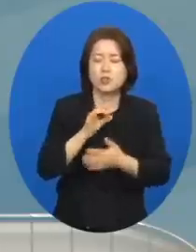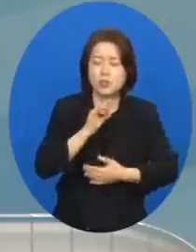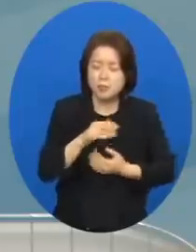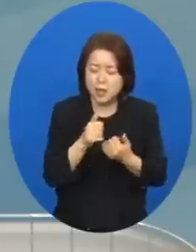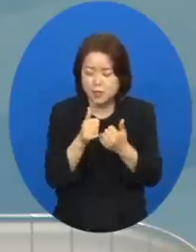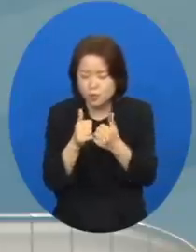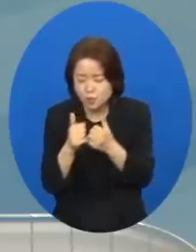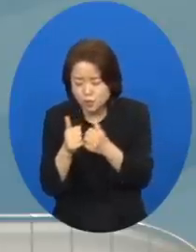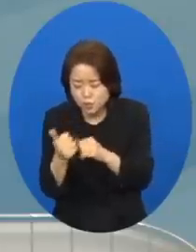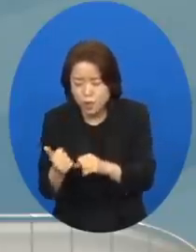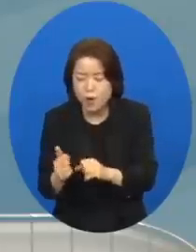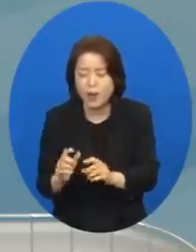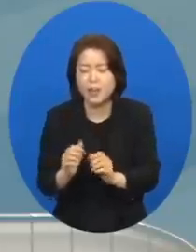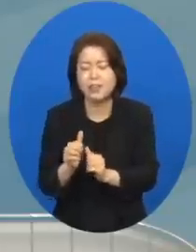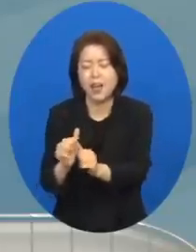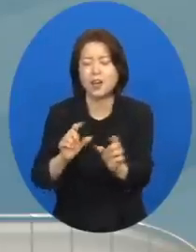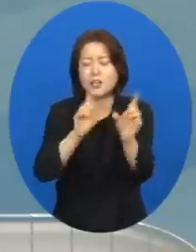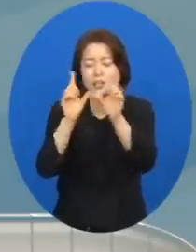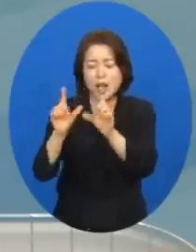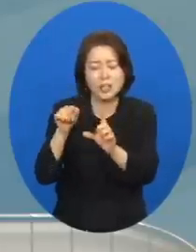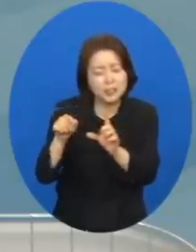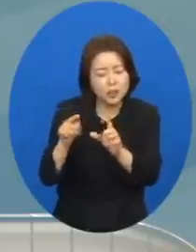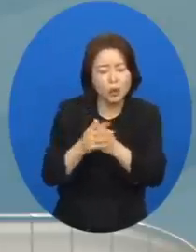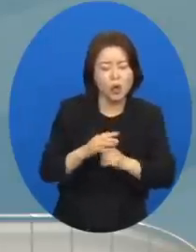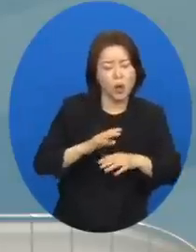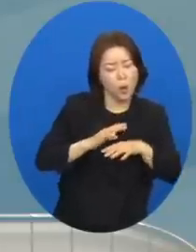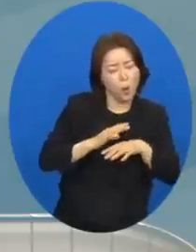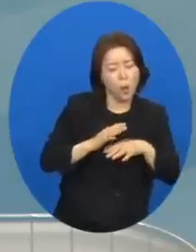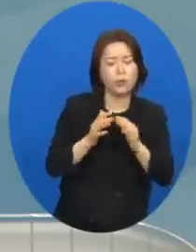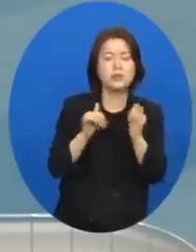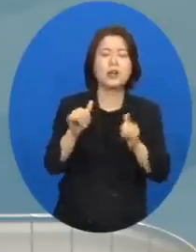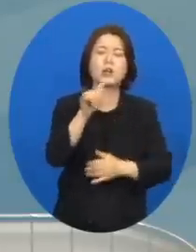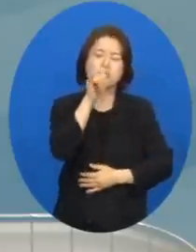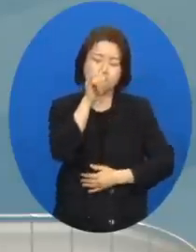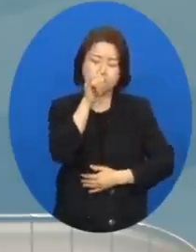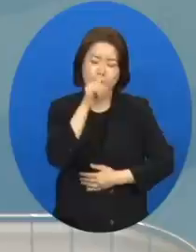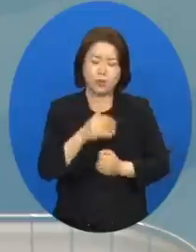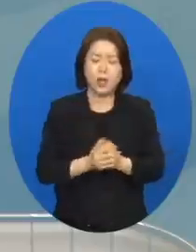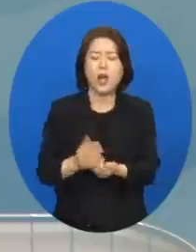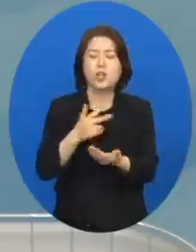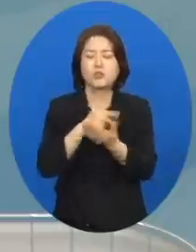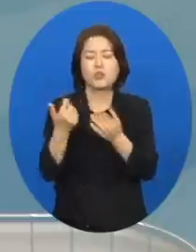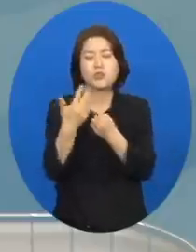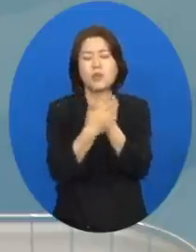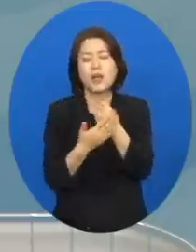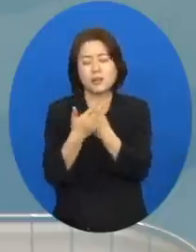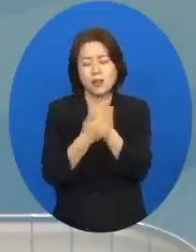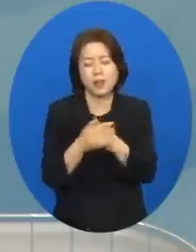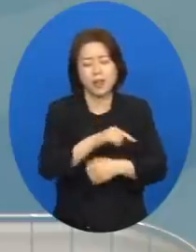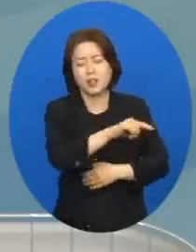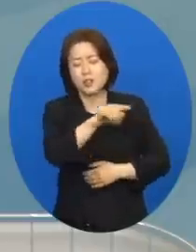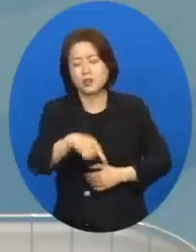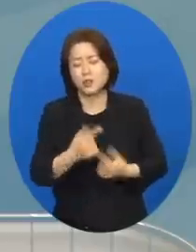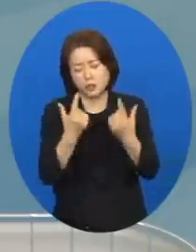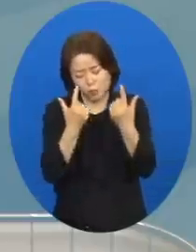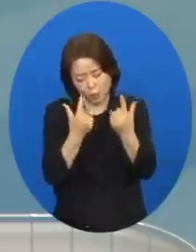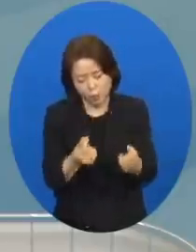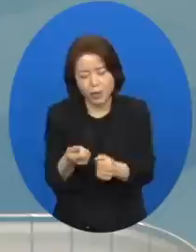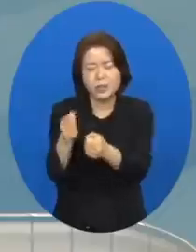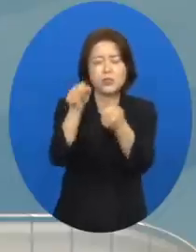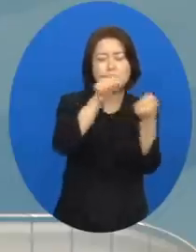죽자고 따라가는 일이 두려운 사람도 있습니다. 주님의 은혜를 저들에게도 동일하게